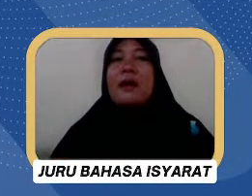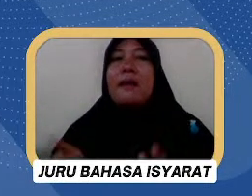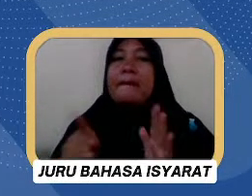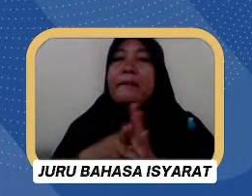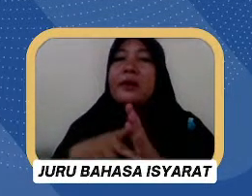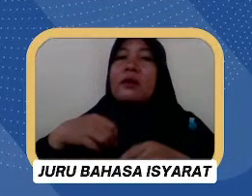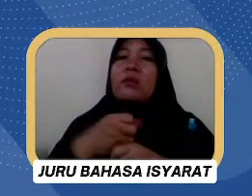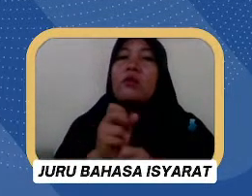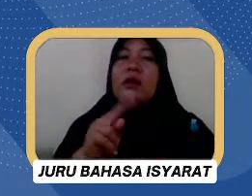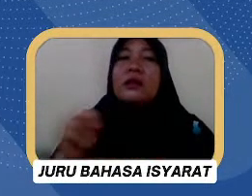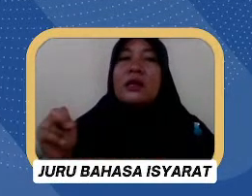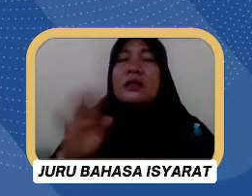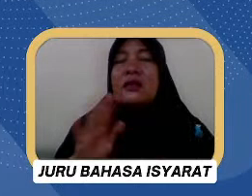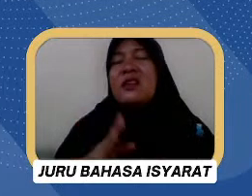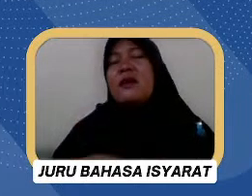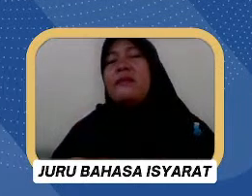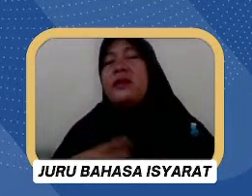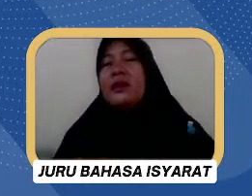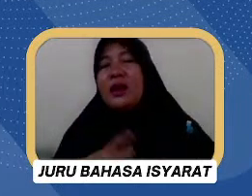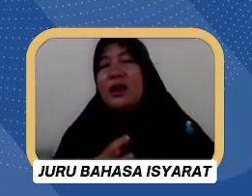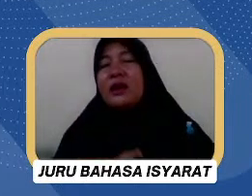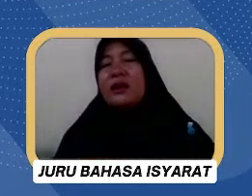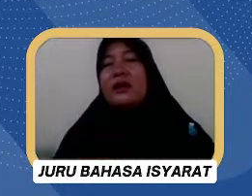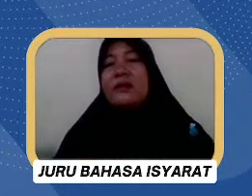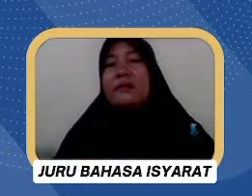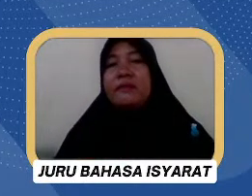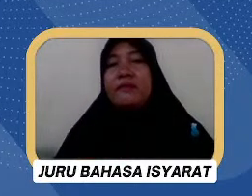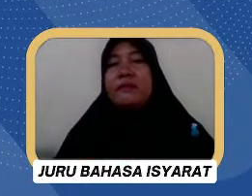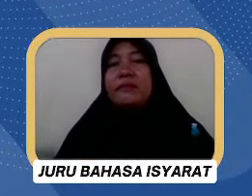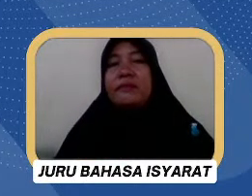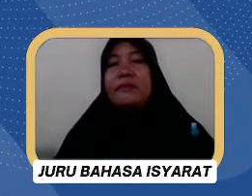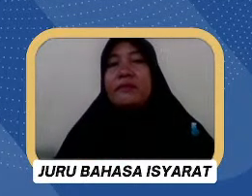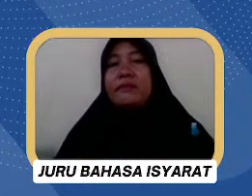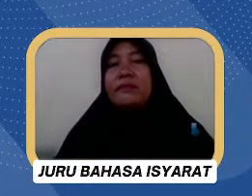Perbuatan yang tidak menyenangkan, ini kena pasal loh.